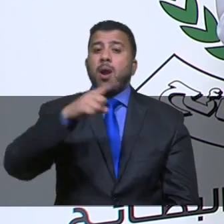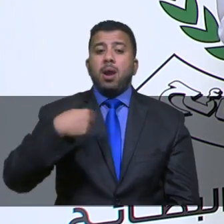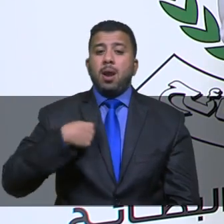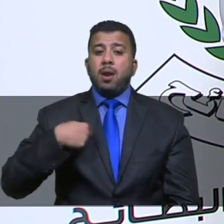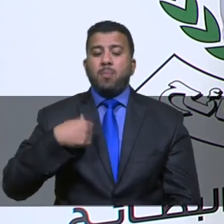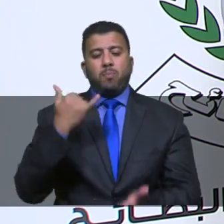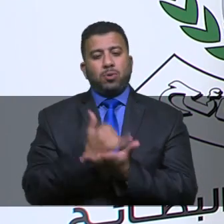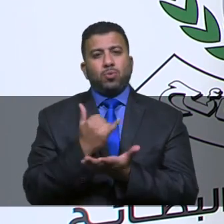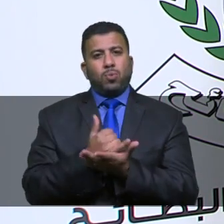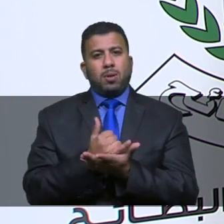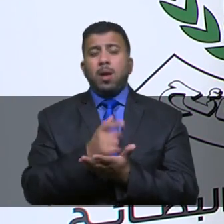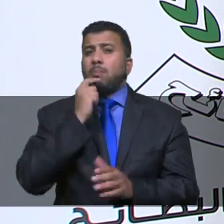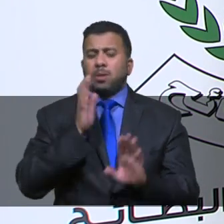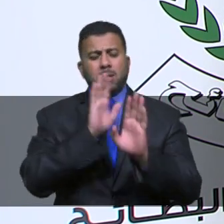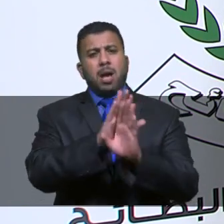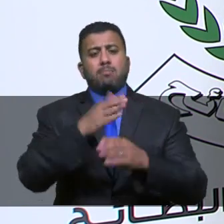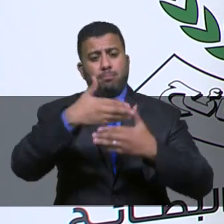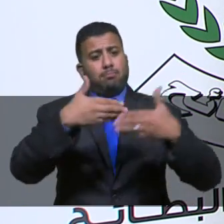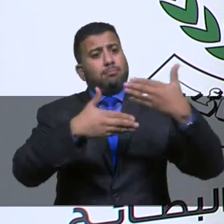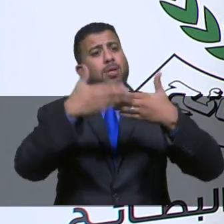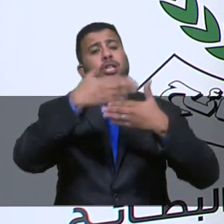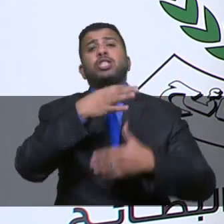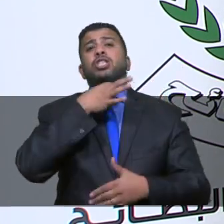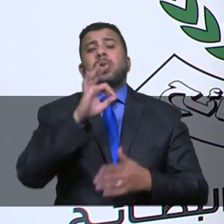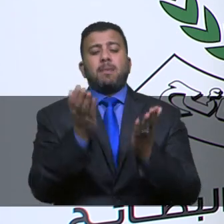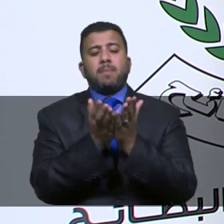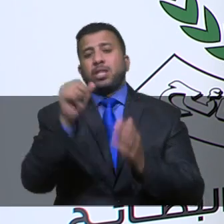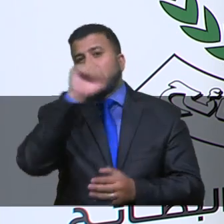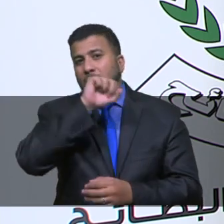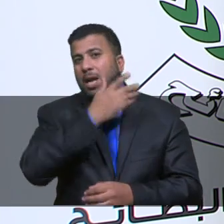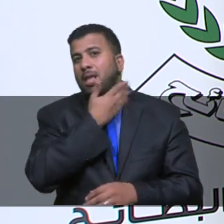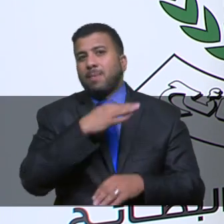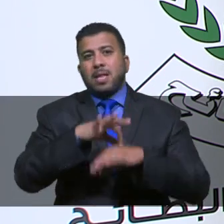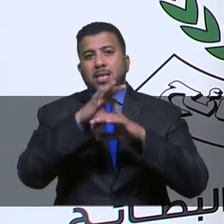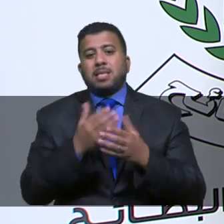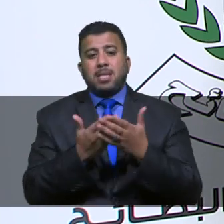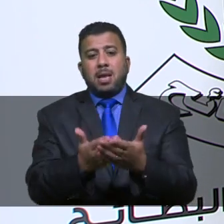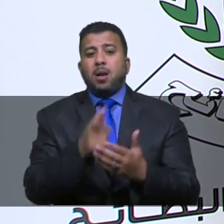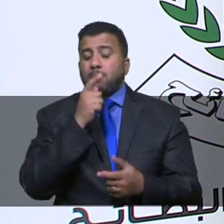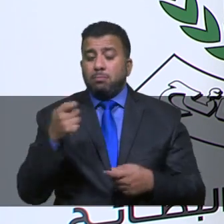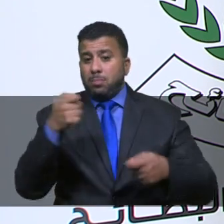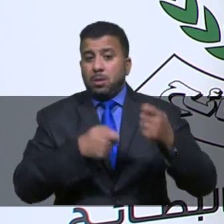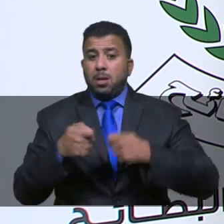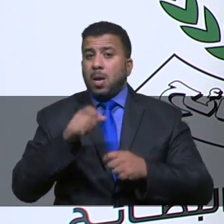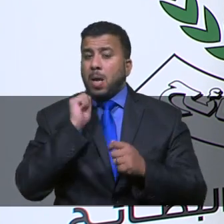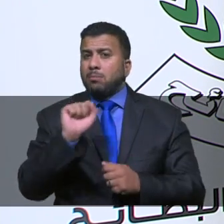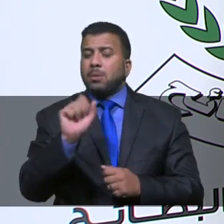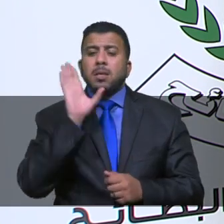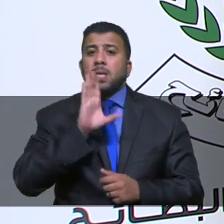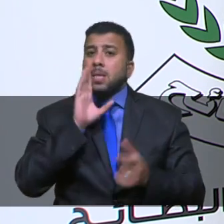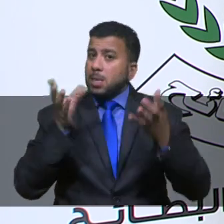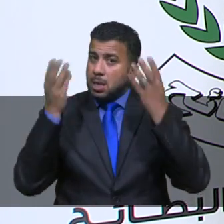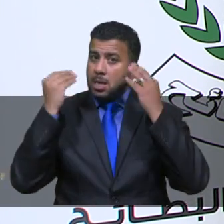حملة لدعم مشروع المباني الجديدة لمدينة الشارقة للخدمات الإنسانية مما يسهم في توفير بيئة